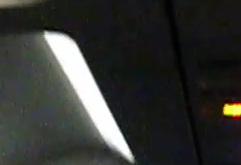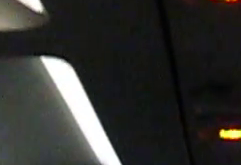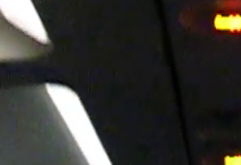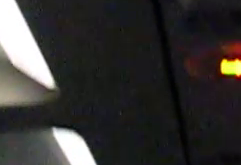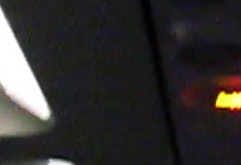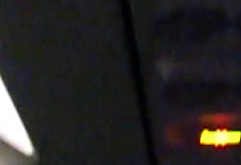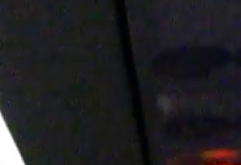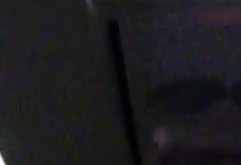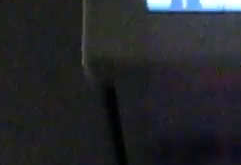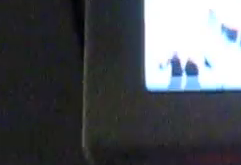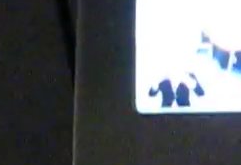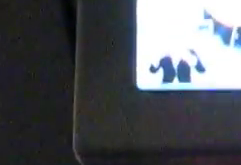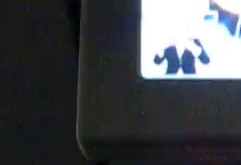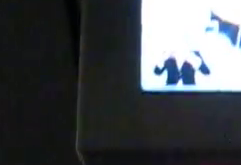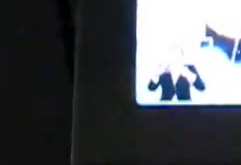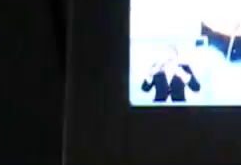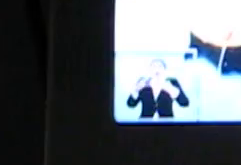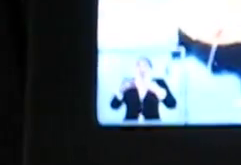الحمراء.